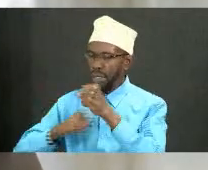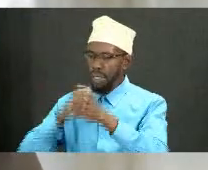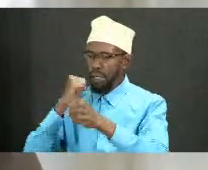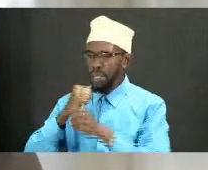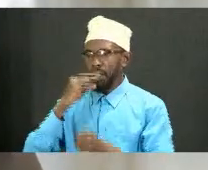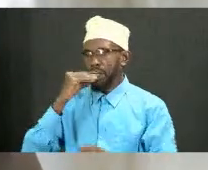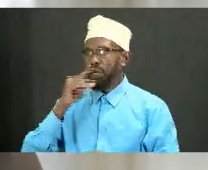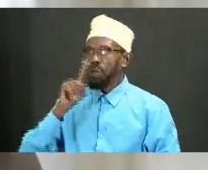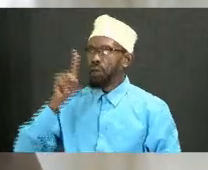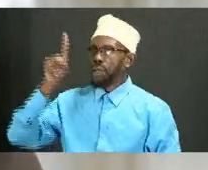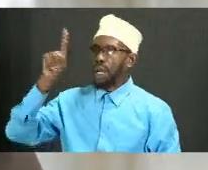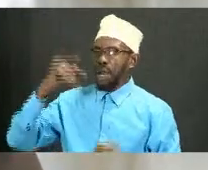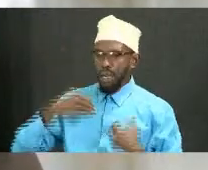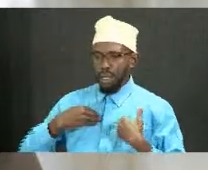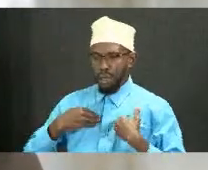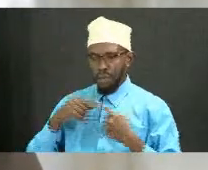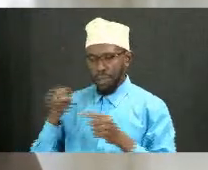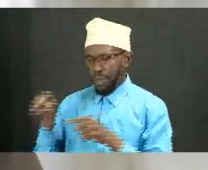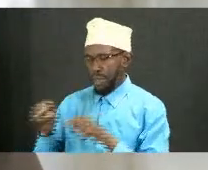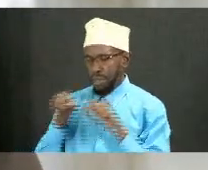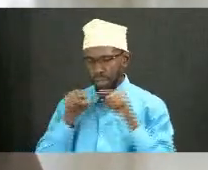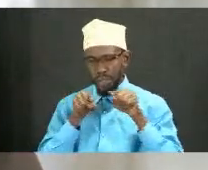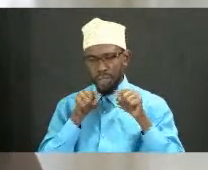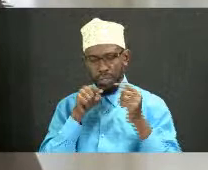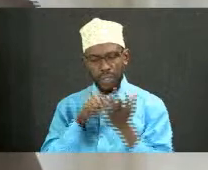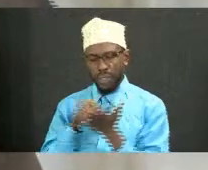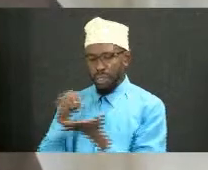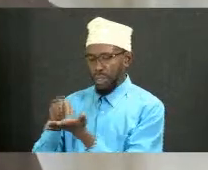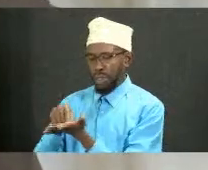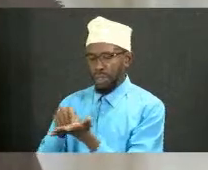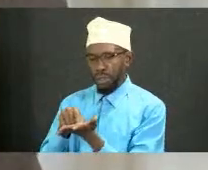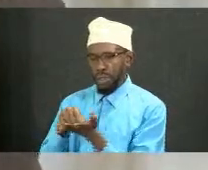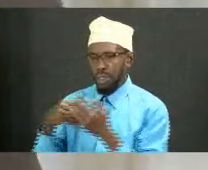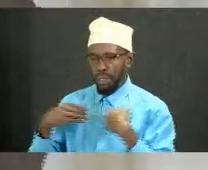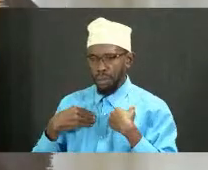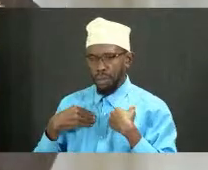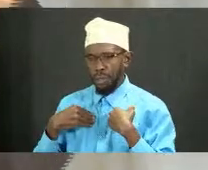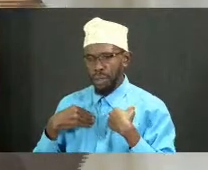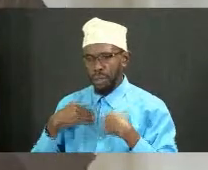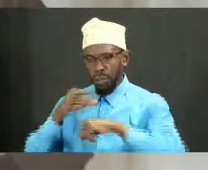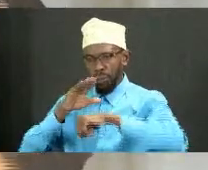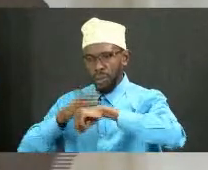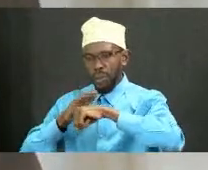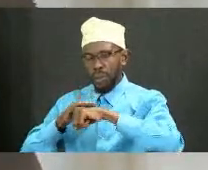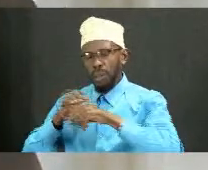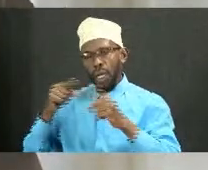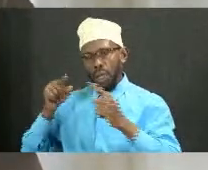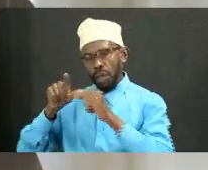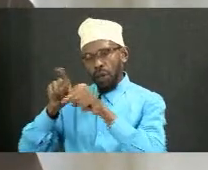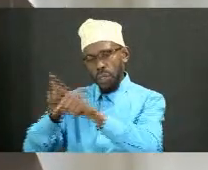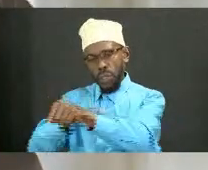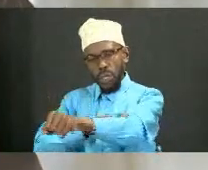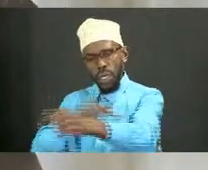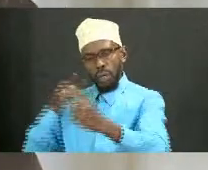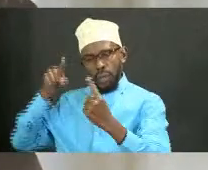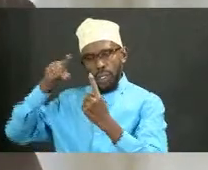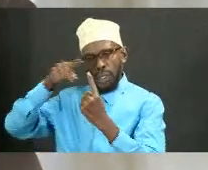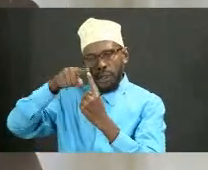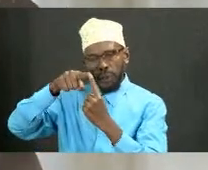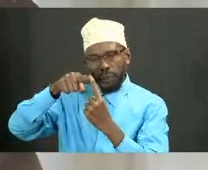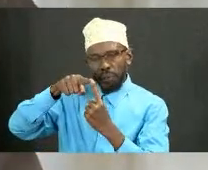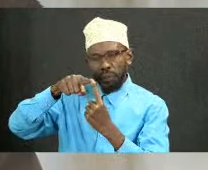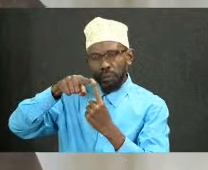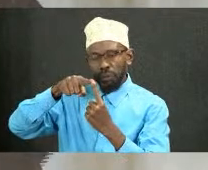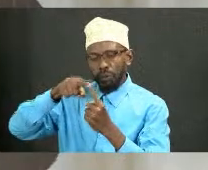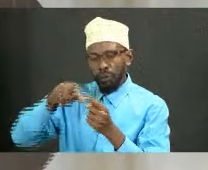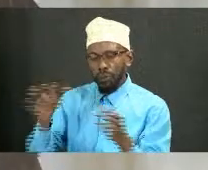inshallah nitakuwa niwe nimetimiza hii na hii na hii. Unaweza pata it's advisable kukuwa na long term goals ama short term goals